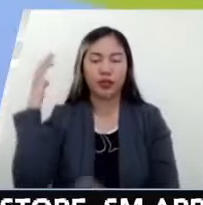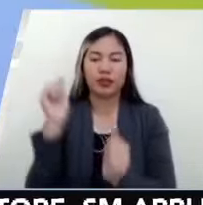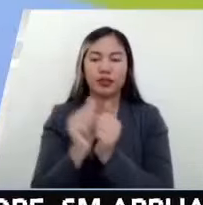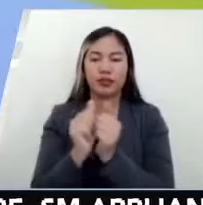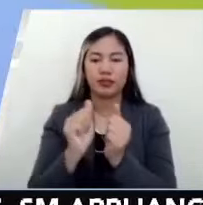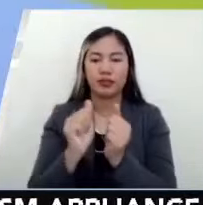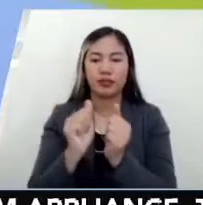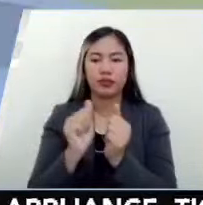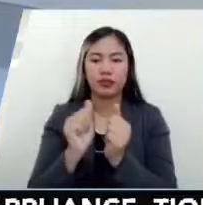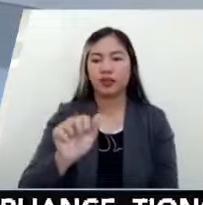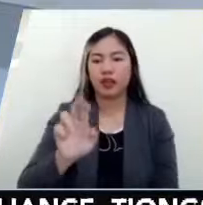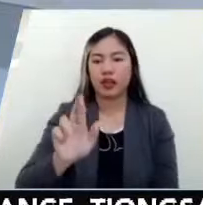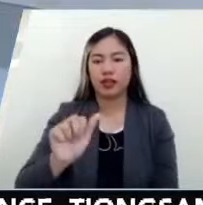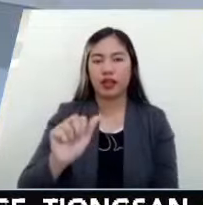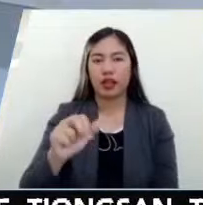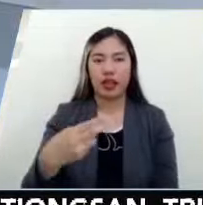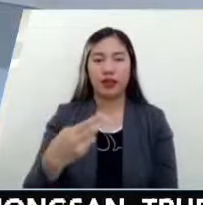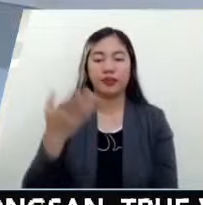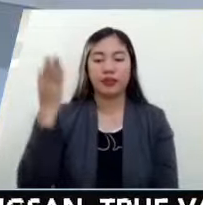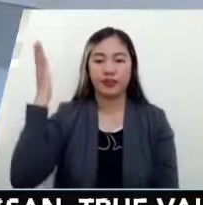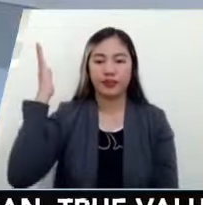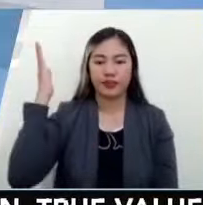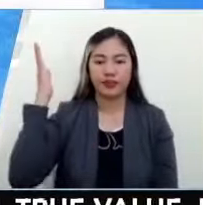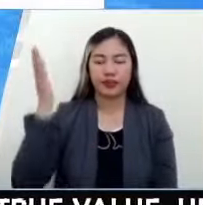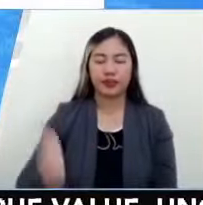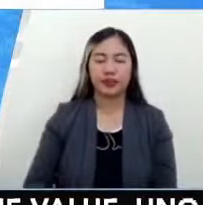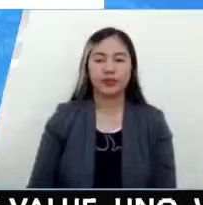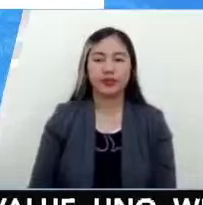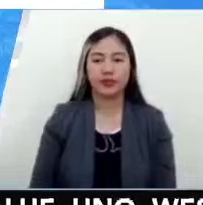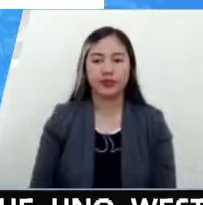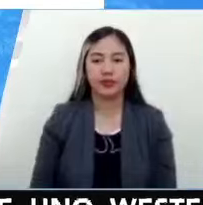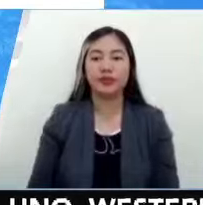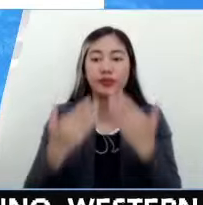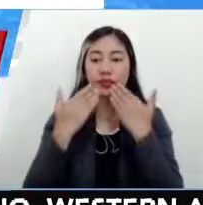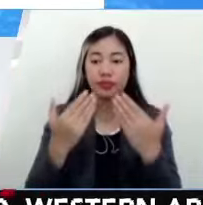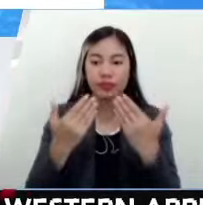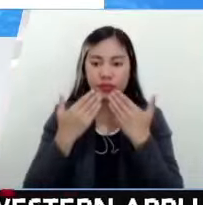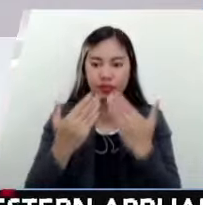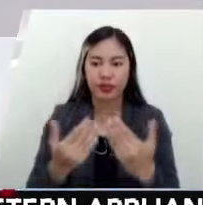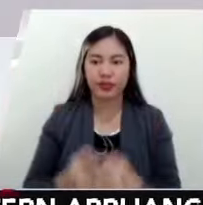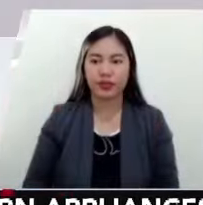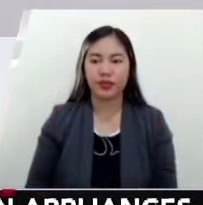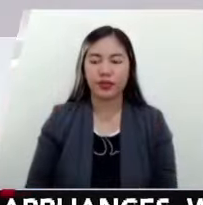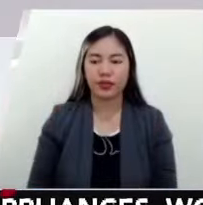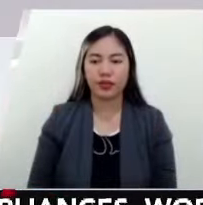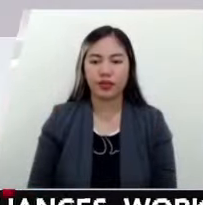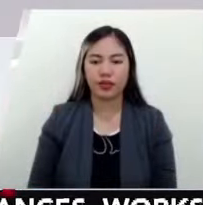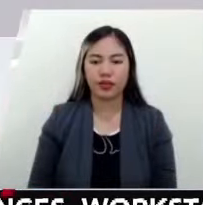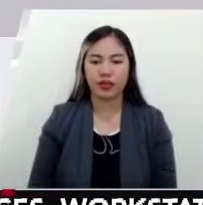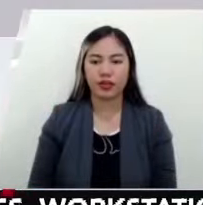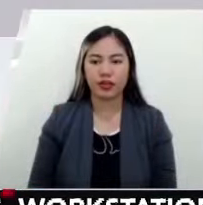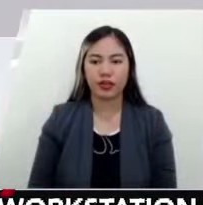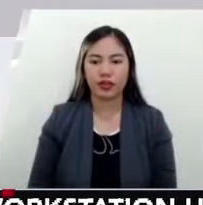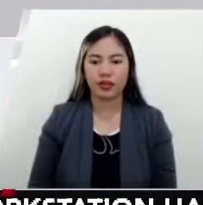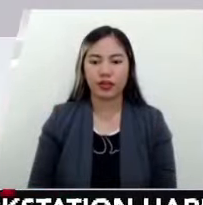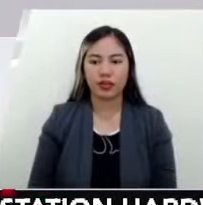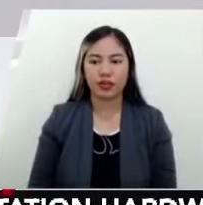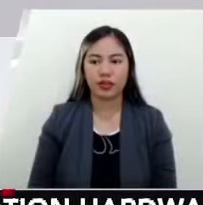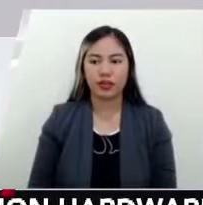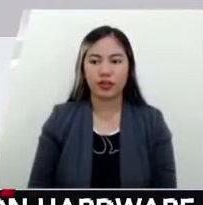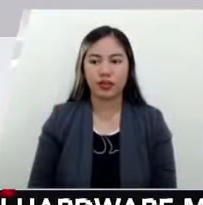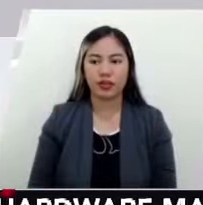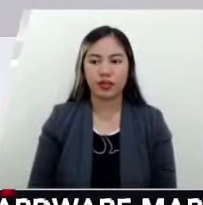Velasco. Sara? Salamat, Connie. Sinagip ng mga otoridad ang ilang batang nangangaruling sa mga kalsada